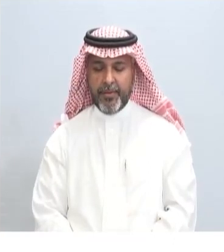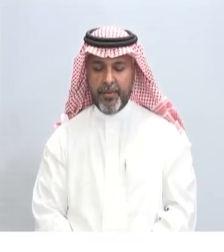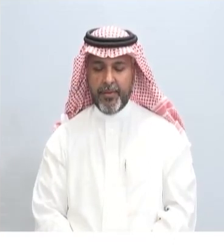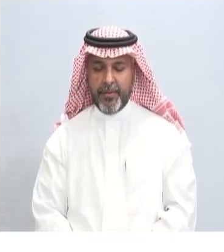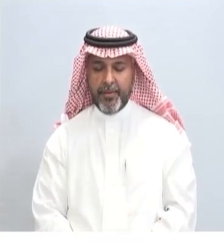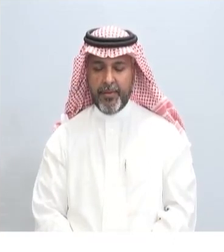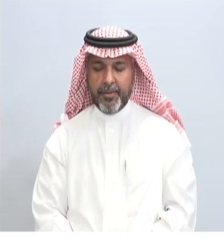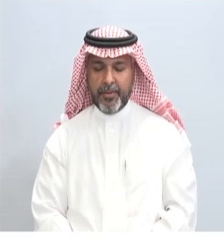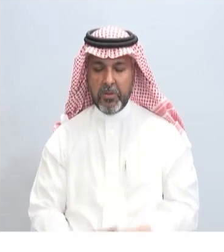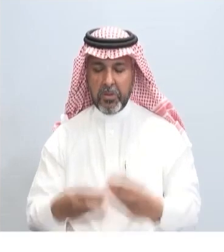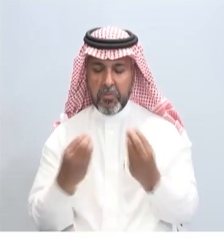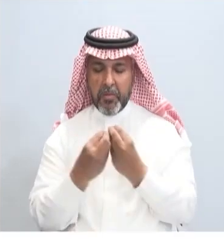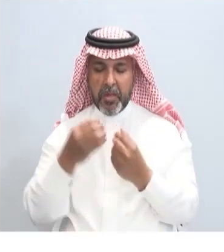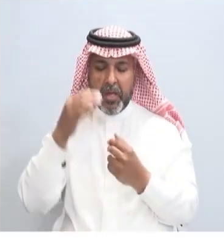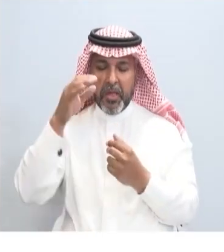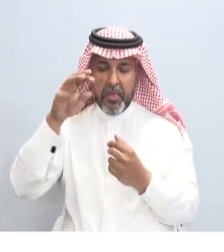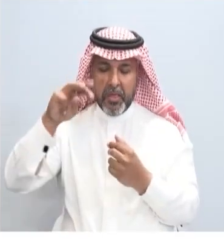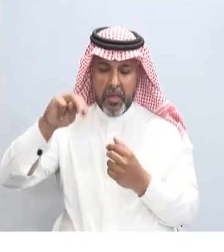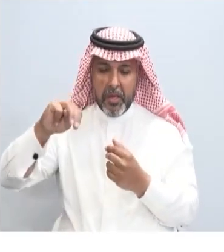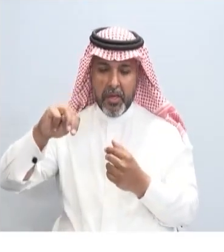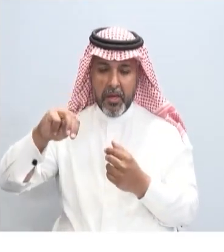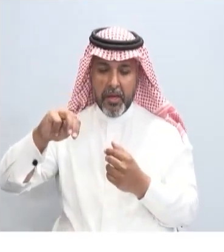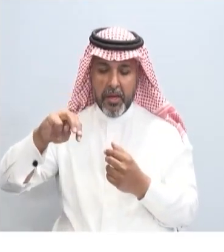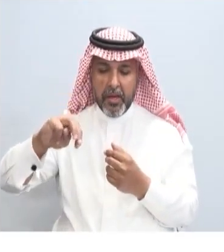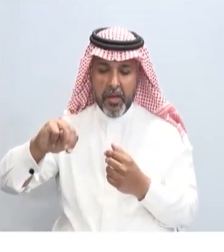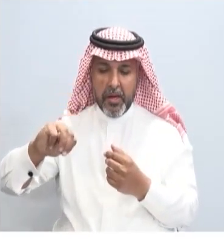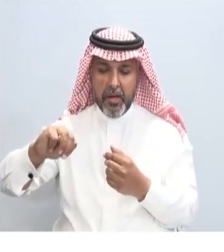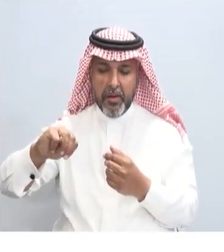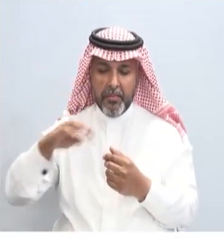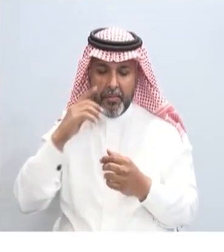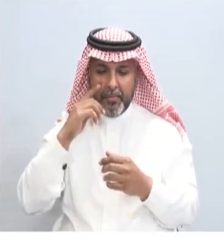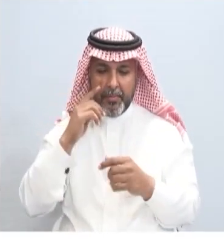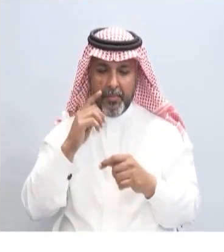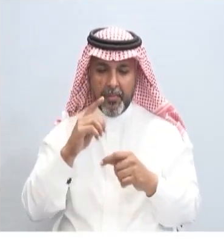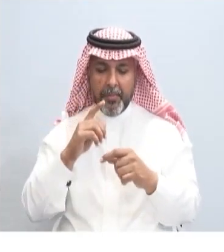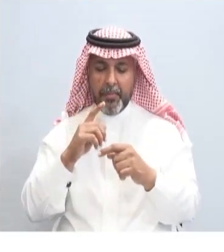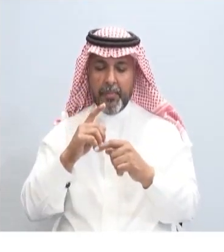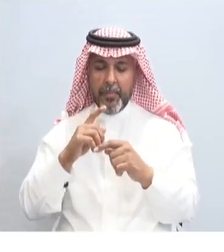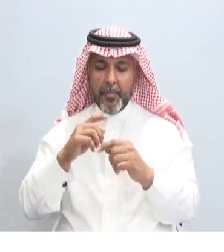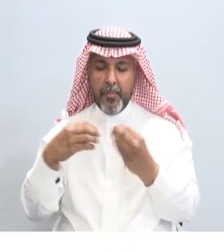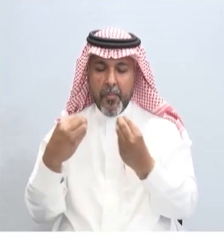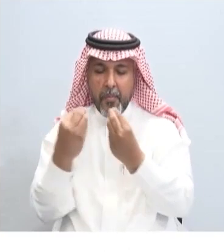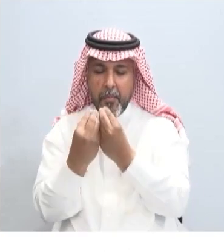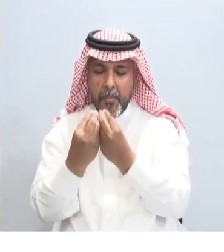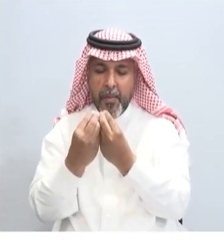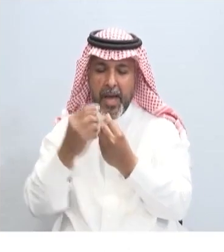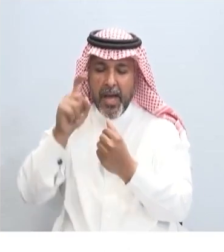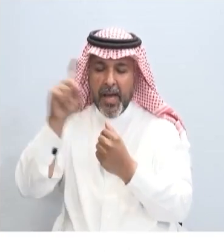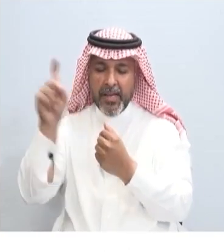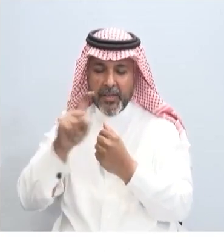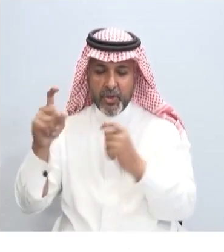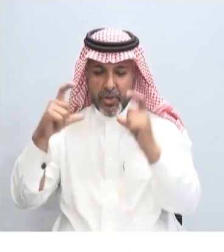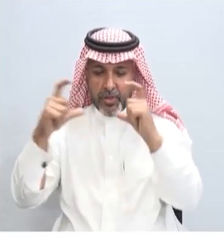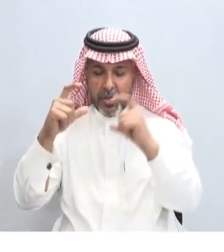زد مثلا على سبيل المثال فنقول ام اتحاد الزد هو احتمال الام زائدا